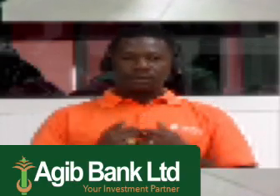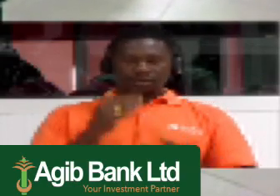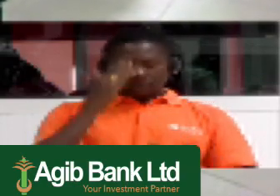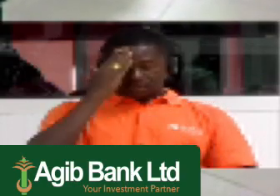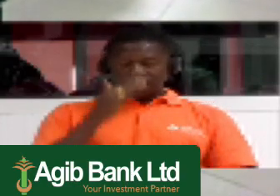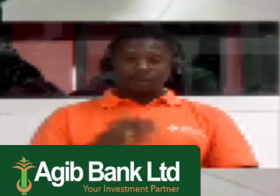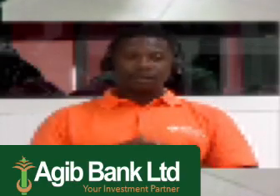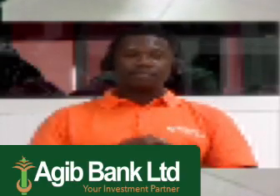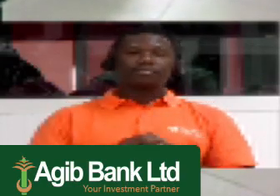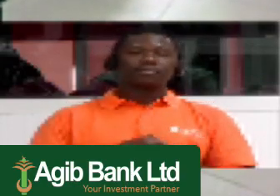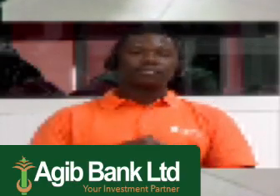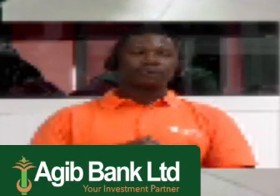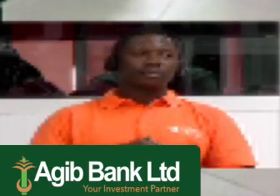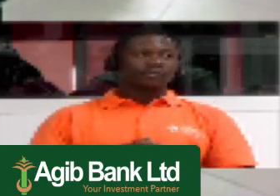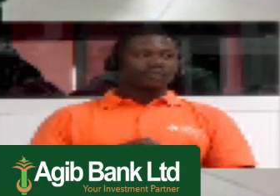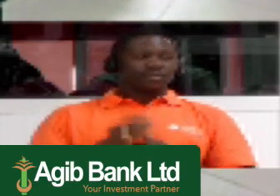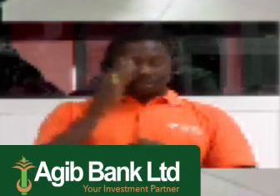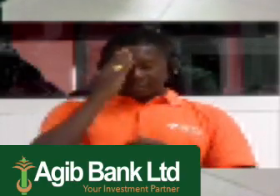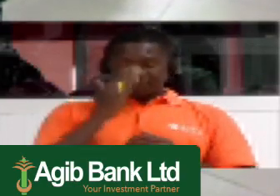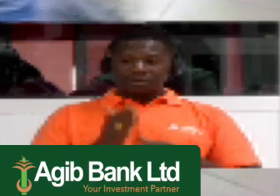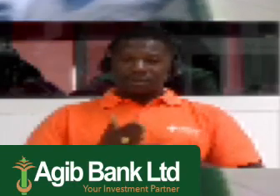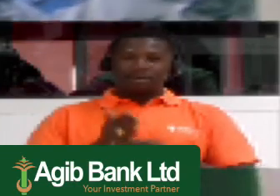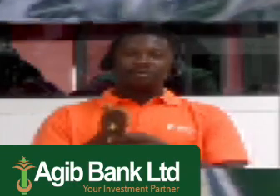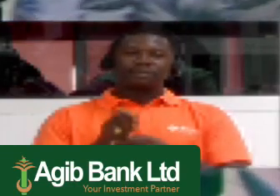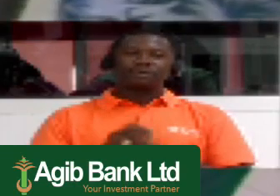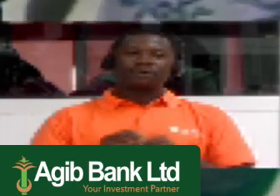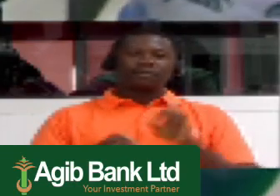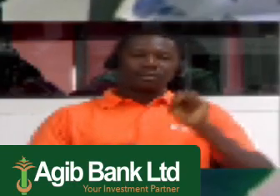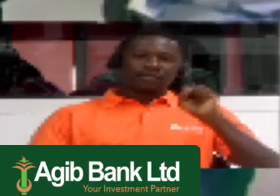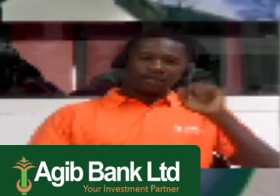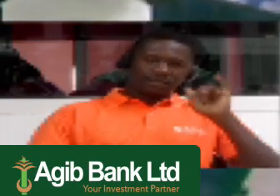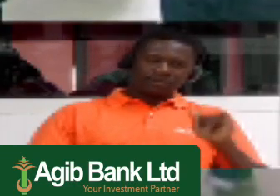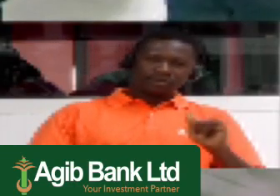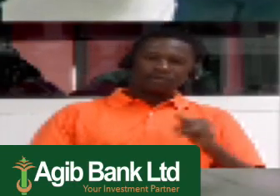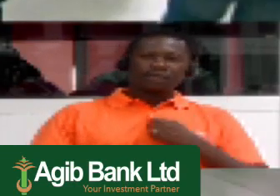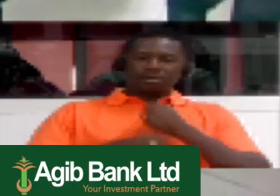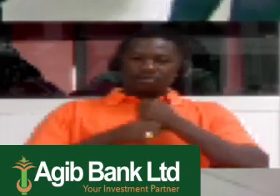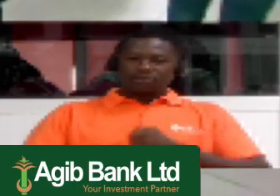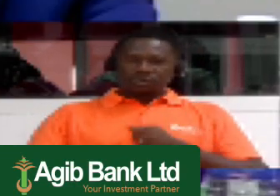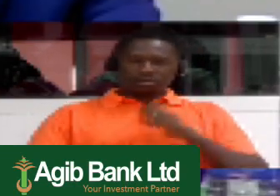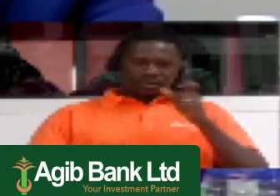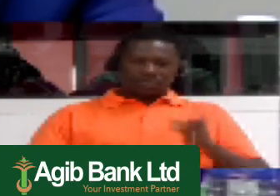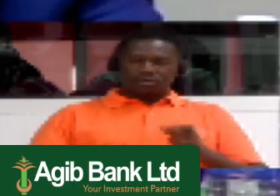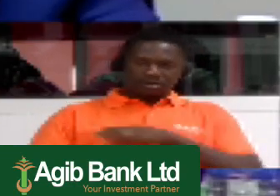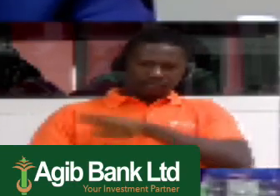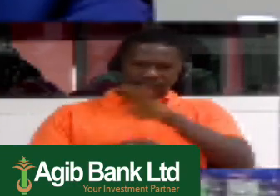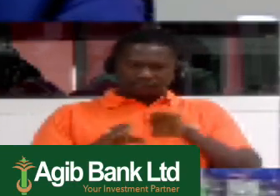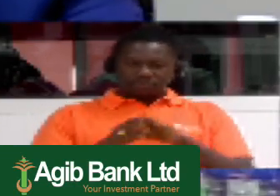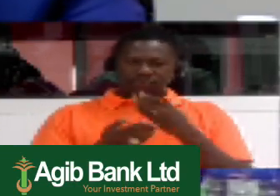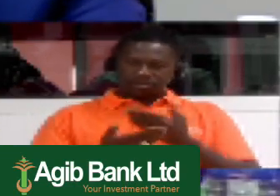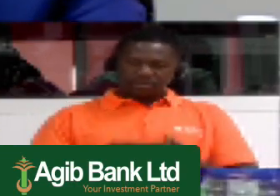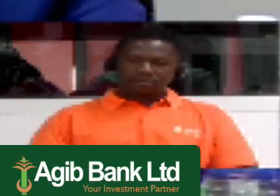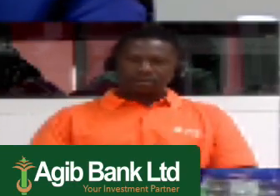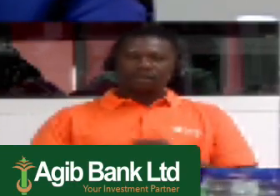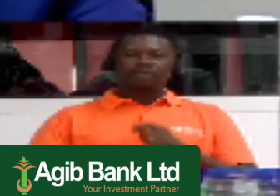شكرا سيد غيز. شكرا إمام سي. Bishop, you have the floor, please. Thank you,